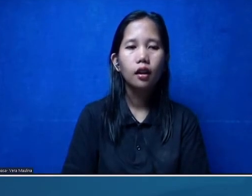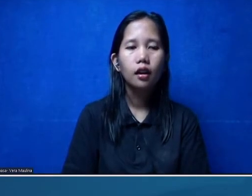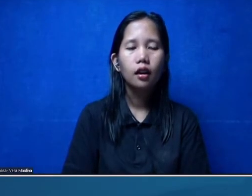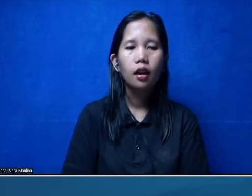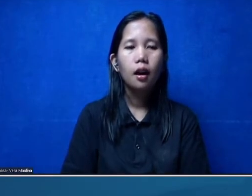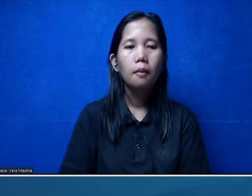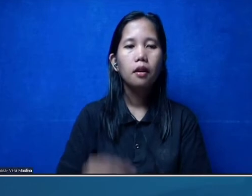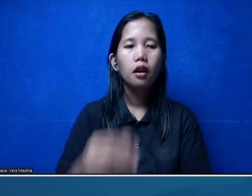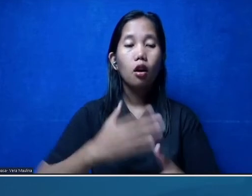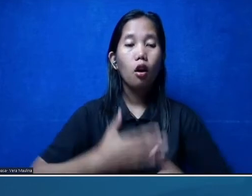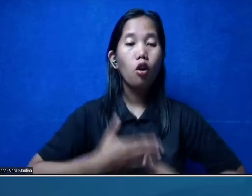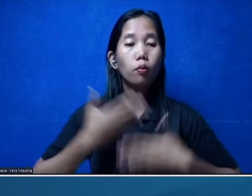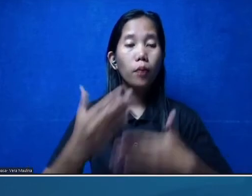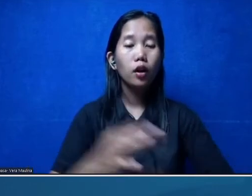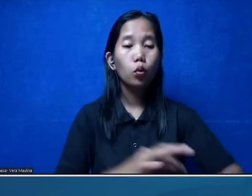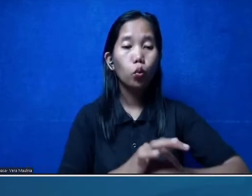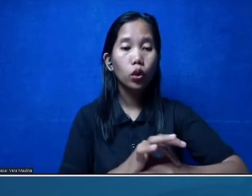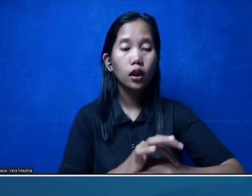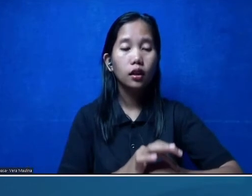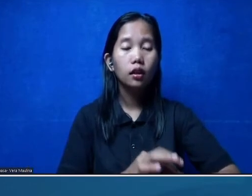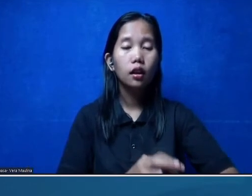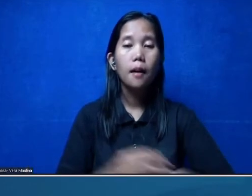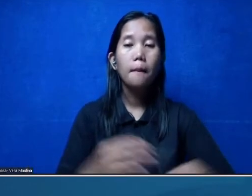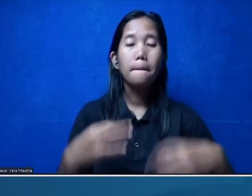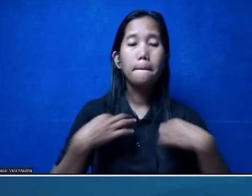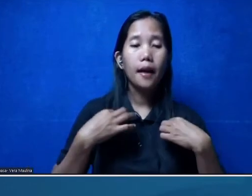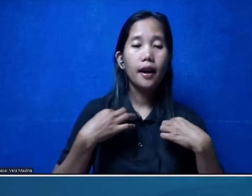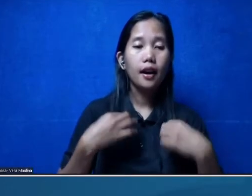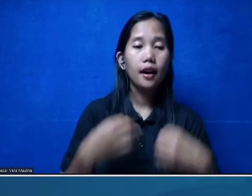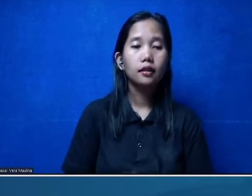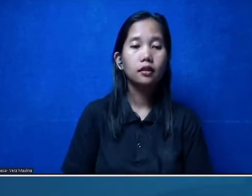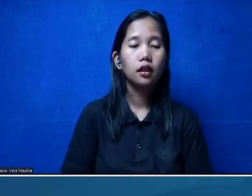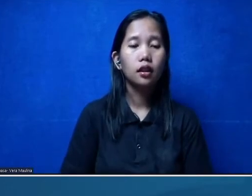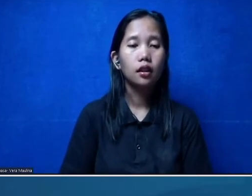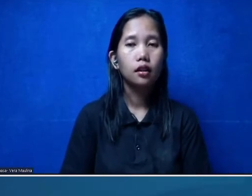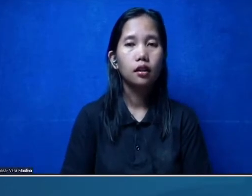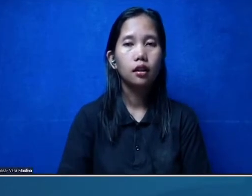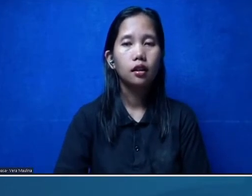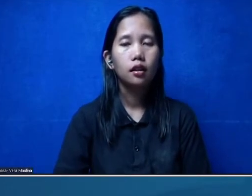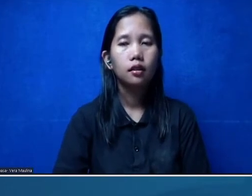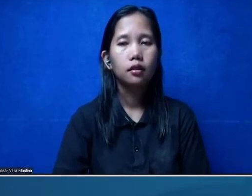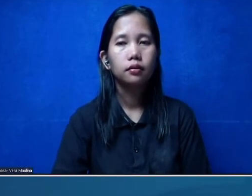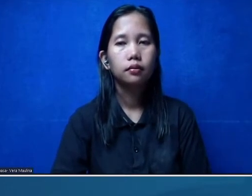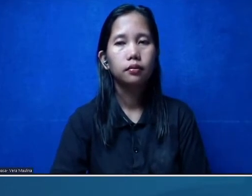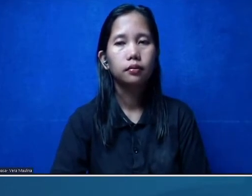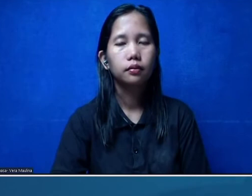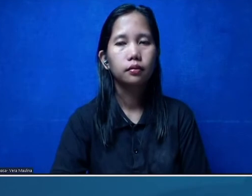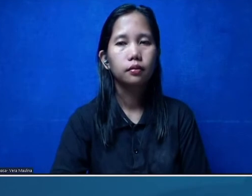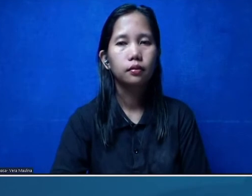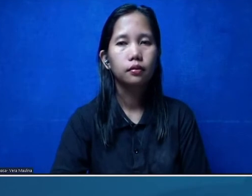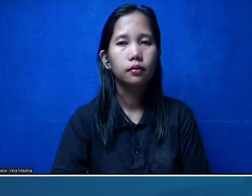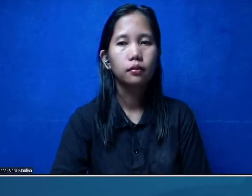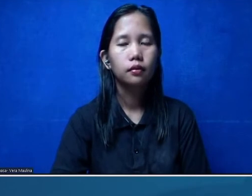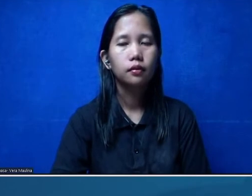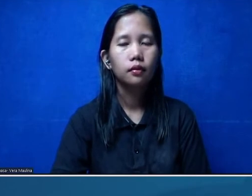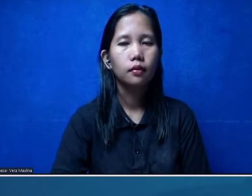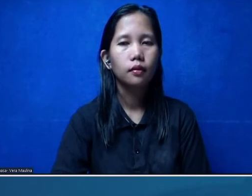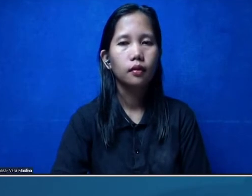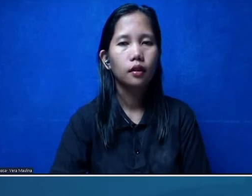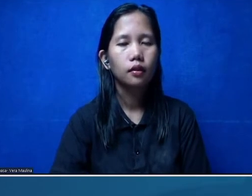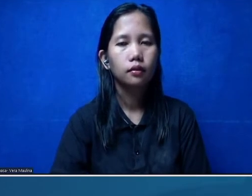jadi Adam dan Hawa tidak mati kau saat itu tapi Allah sudah menyelamatkan mereka